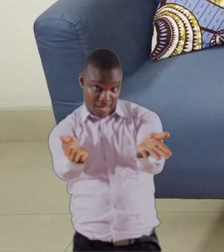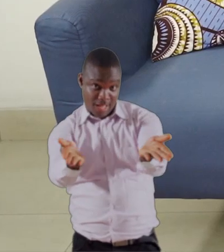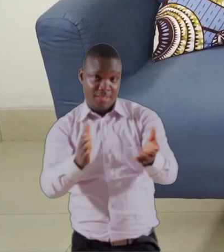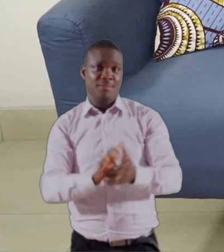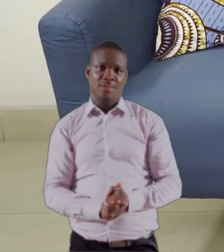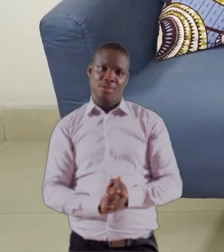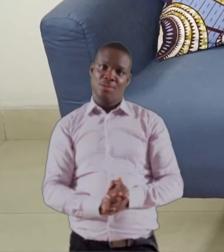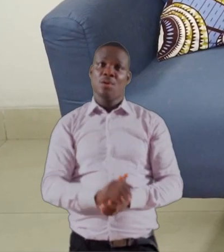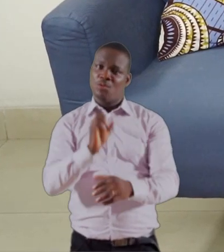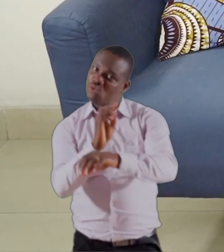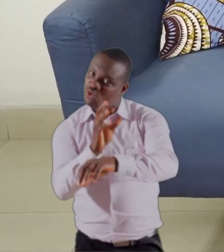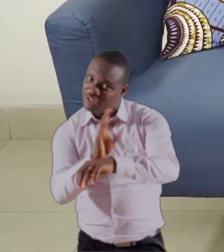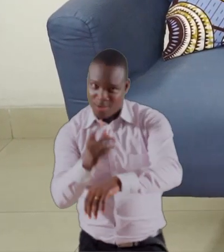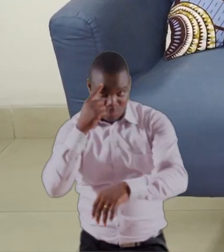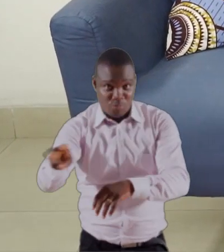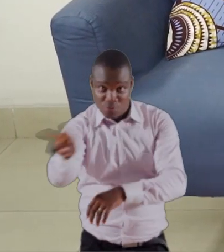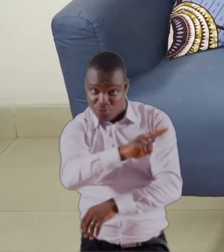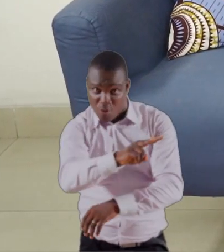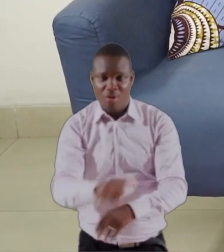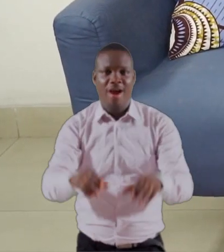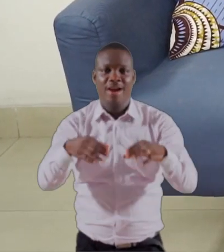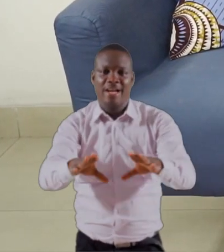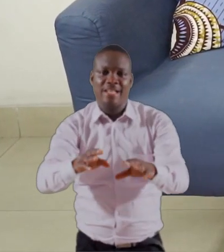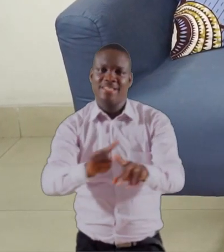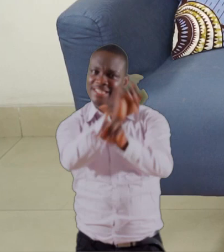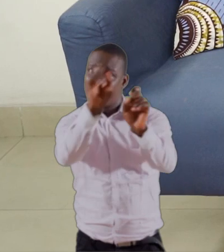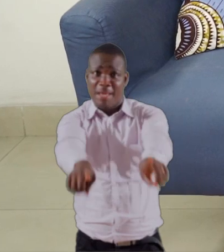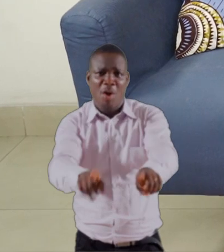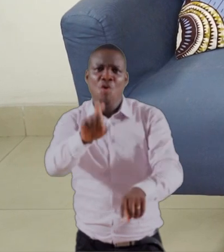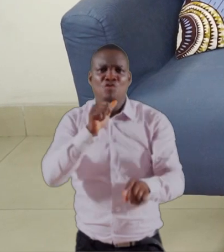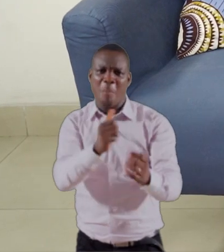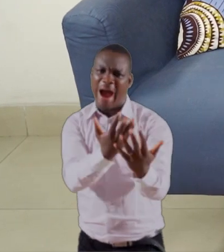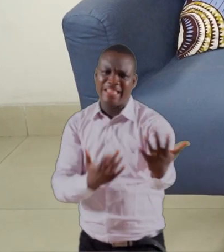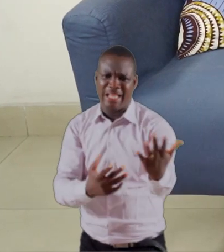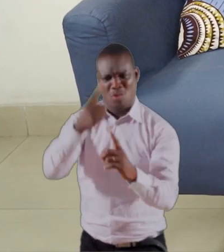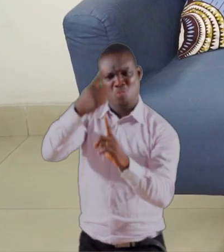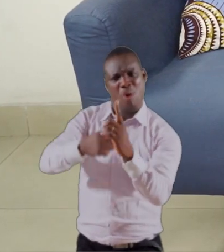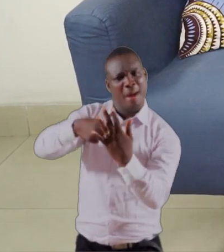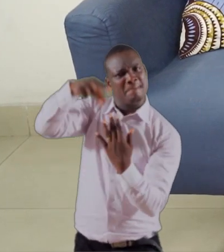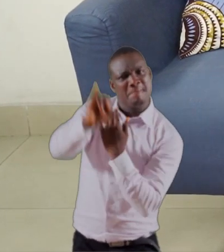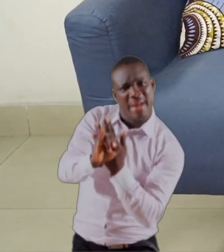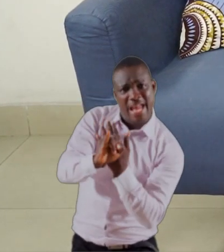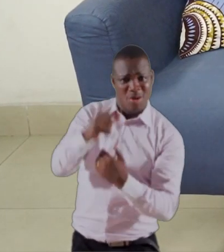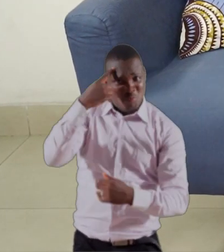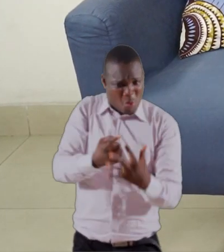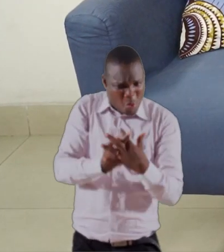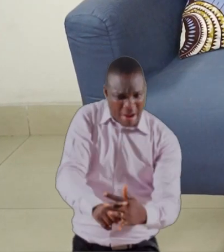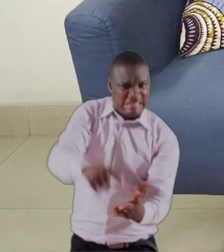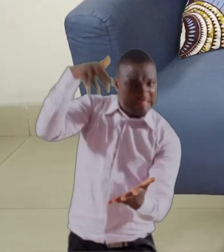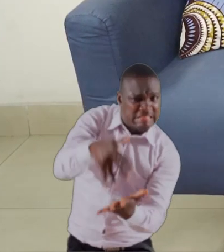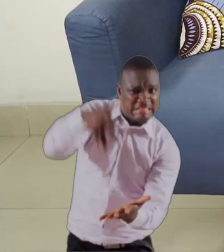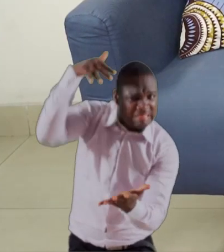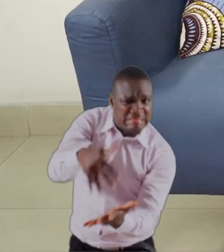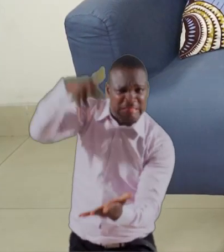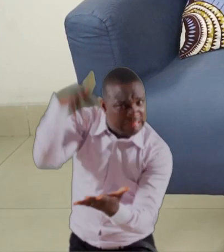école-ci.online. Et puis, petit conseil pour les élèves en classe d'examen, bien sûr, n'attendez pas le mois de mai pour vous plonger complètement à